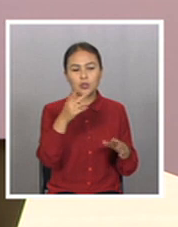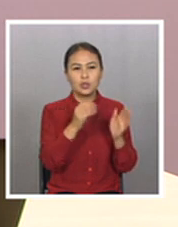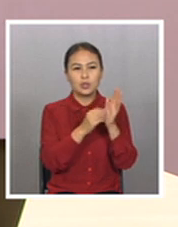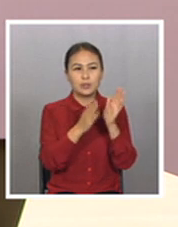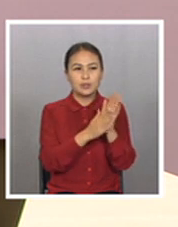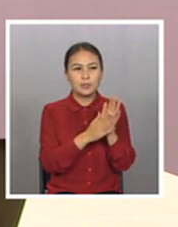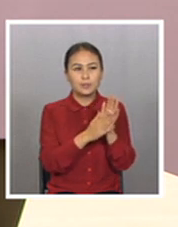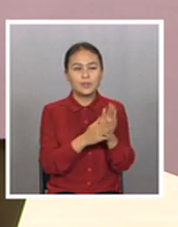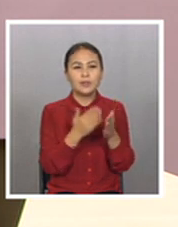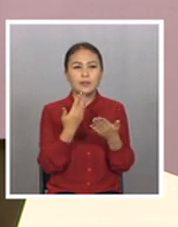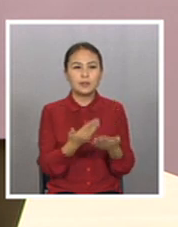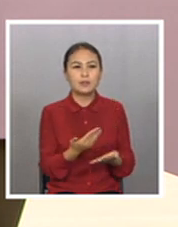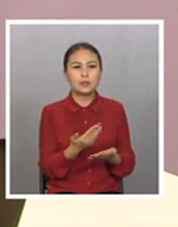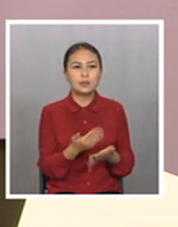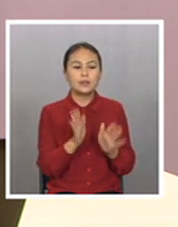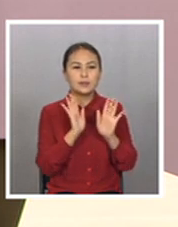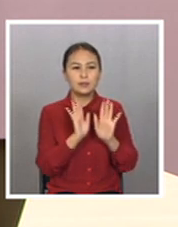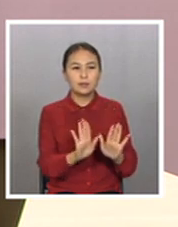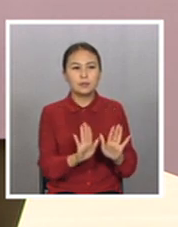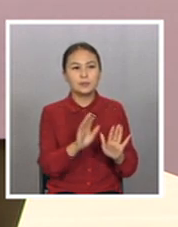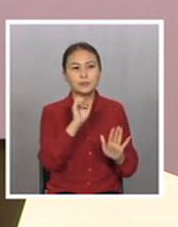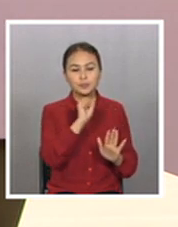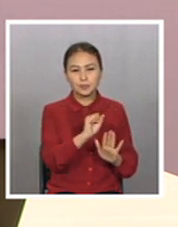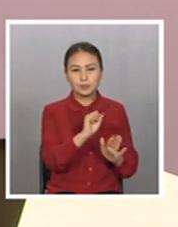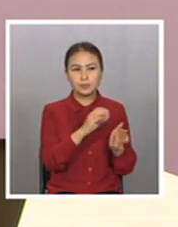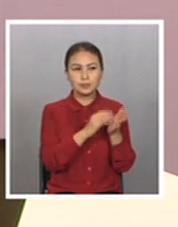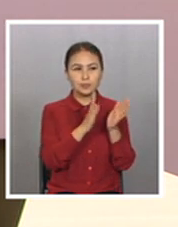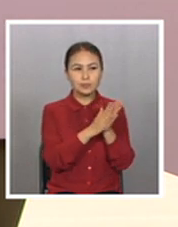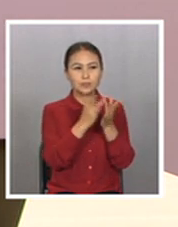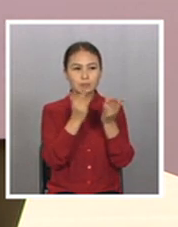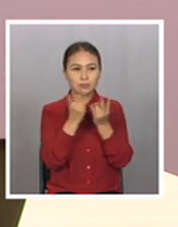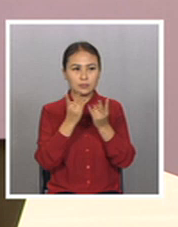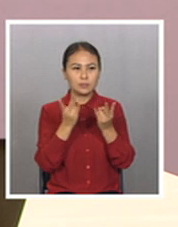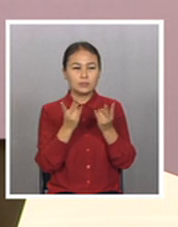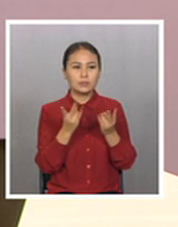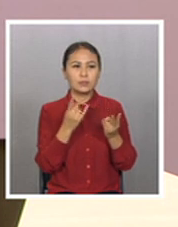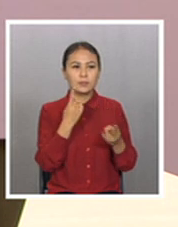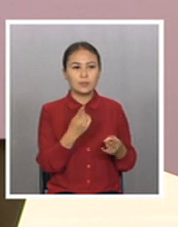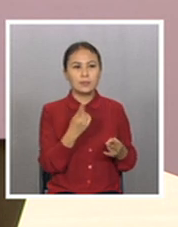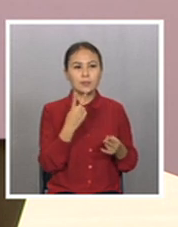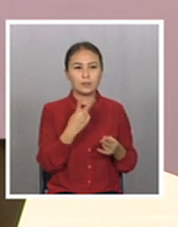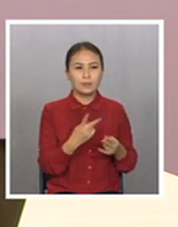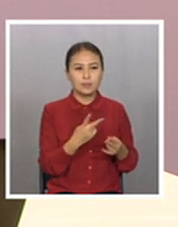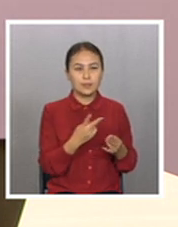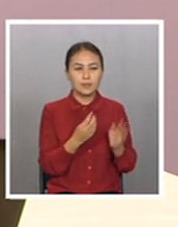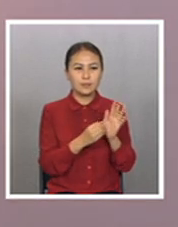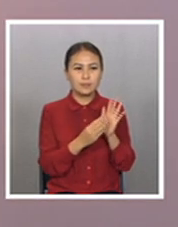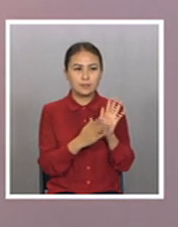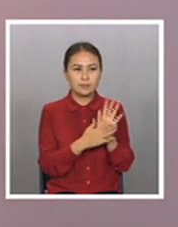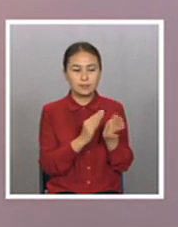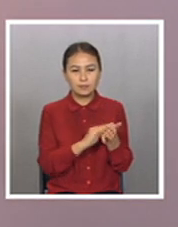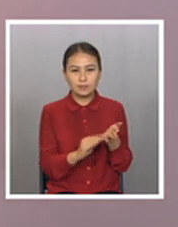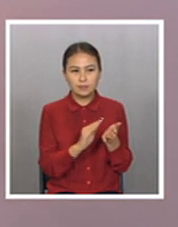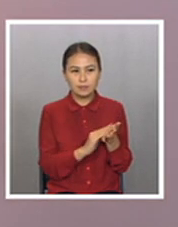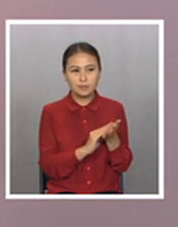жаздық. Енді тек қана А жиынына тиісті бір және екі цифрын жазамыз.